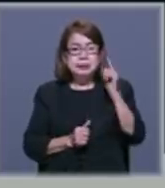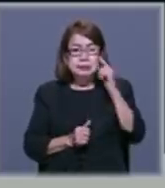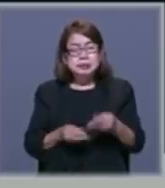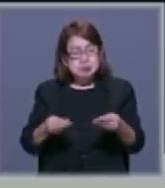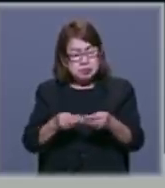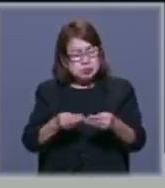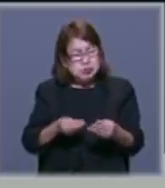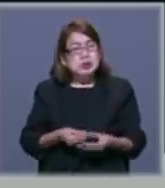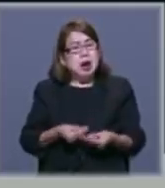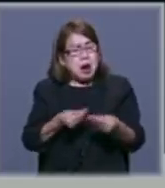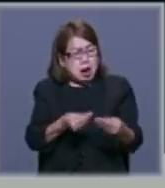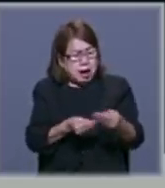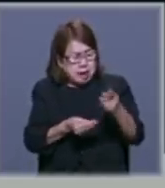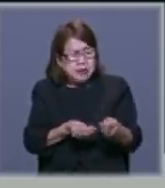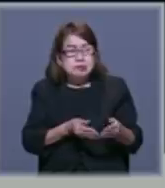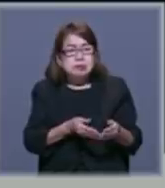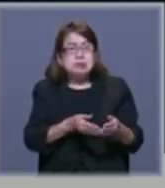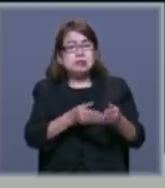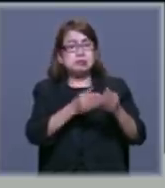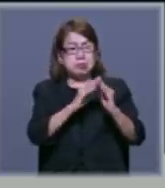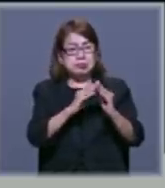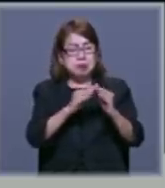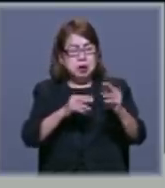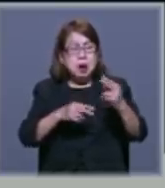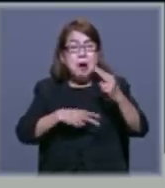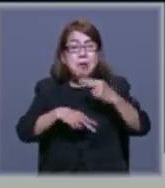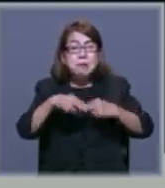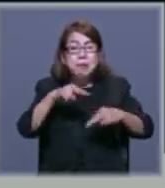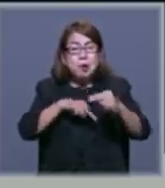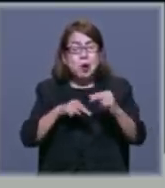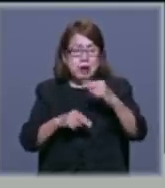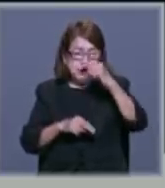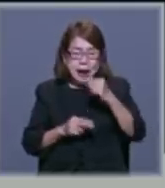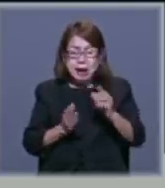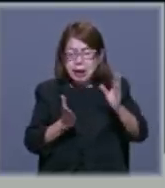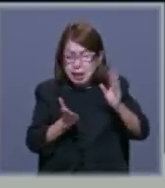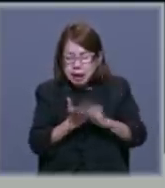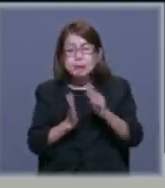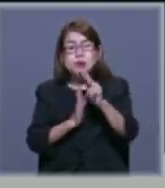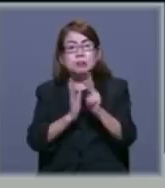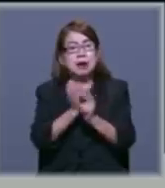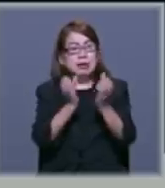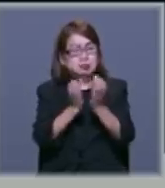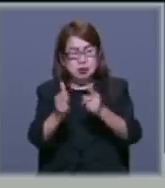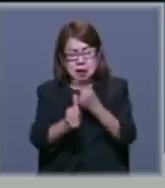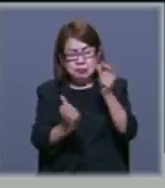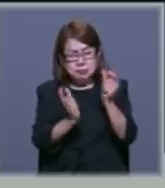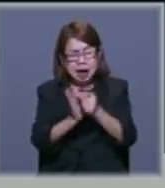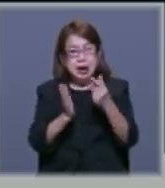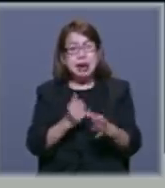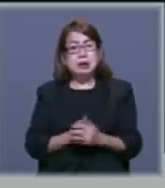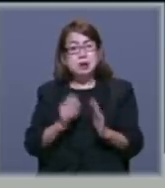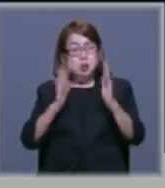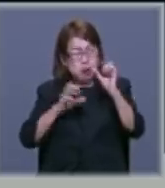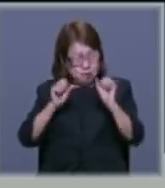นาระบอบการปกครองของไทยไว้ในรัฐธรรมนูญแต่เริ่มแรกอันเป็นฉันทามติที่ฝ่ายสภาผู้แทน